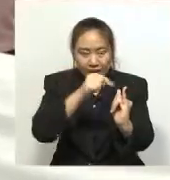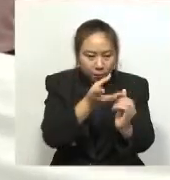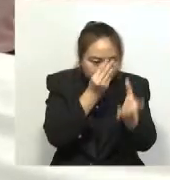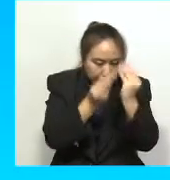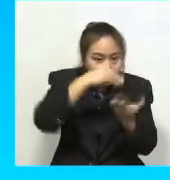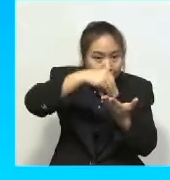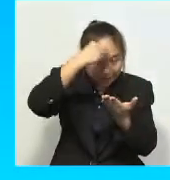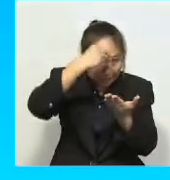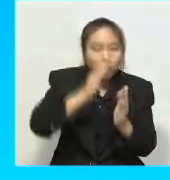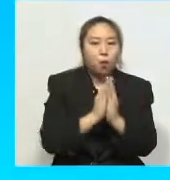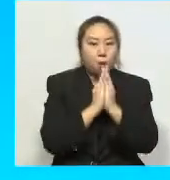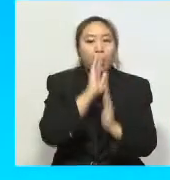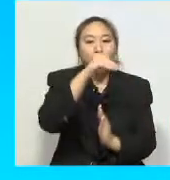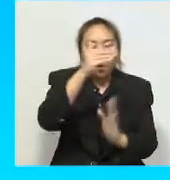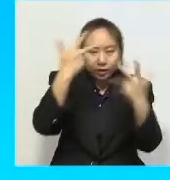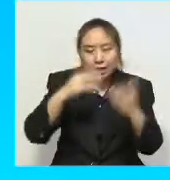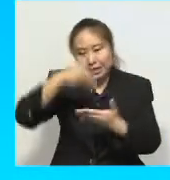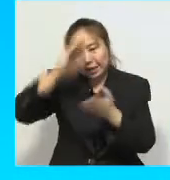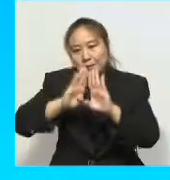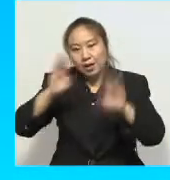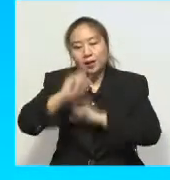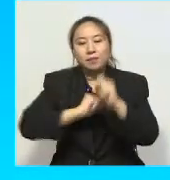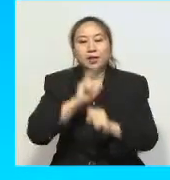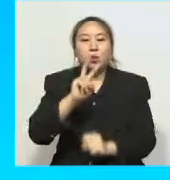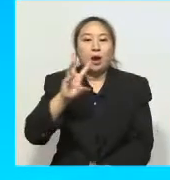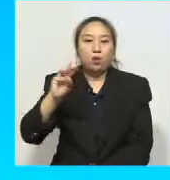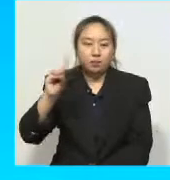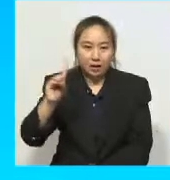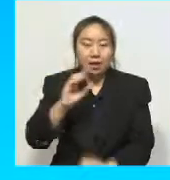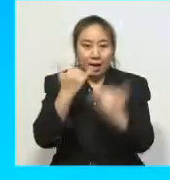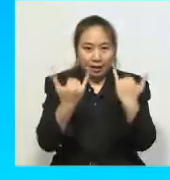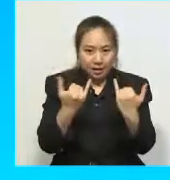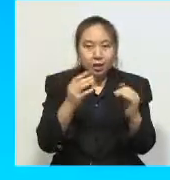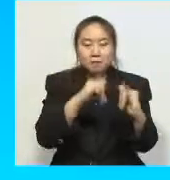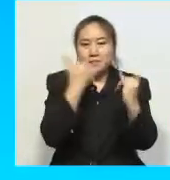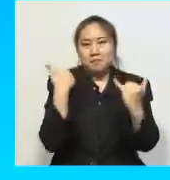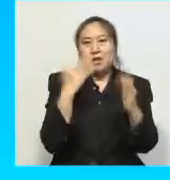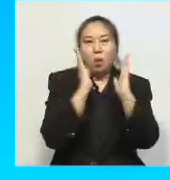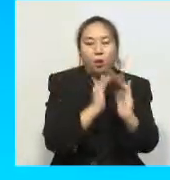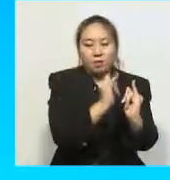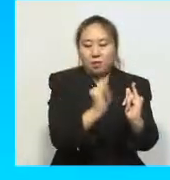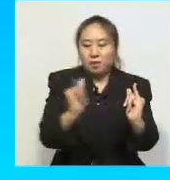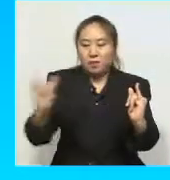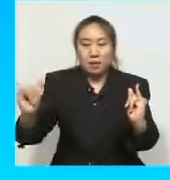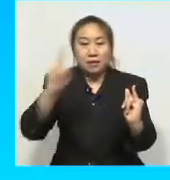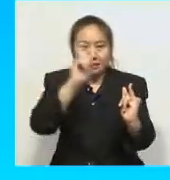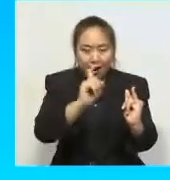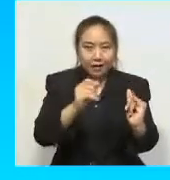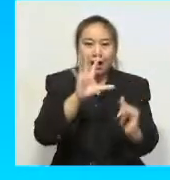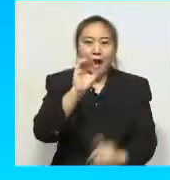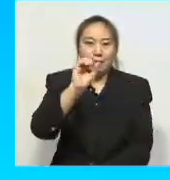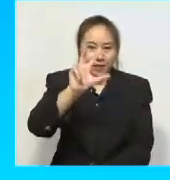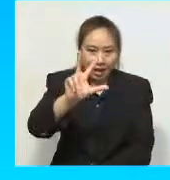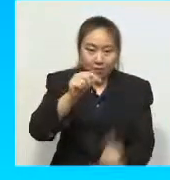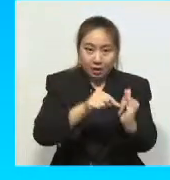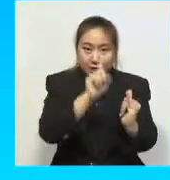ษา2561นะคะสำหรับปีการศึกษานี้ค่ะจะใช้อาจารย์ใหญ่ทั้งหมดรวม53ร่างซึ่งร่างของอาจารย์ใหญ่1ร่าง